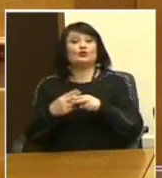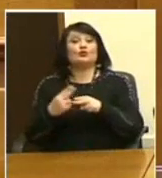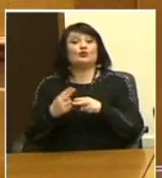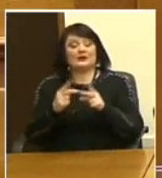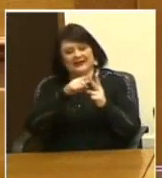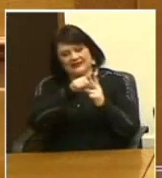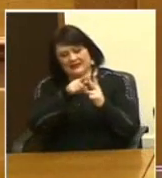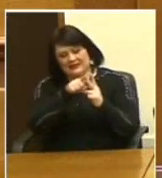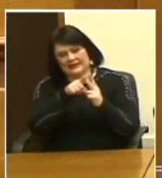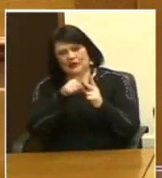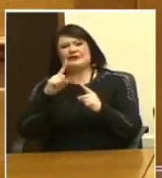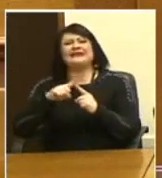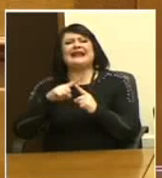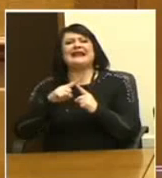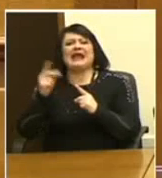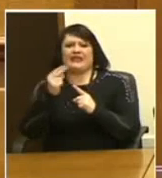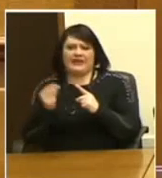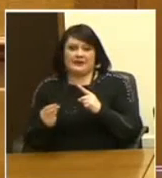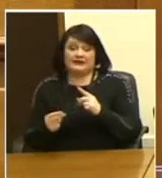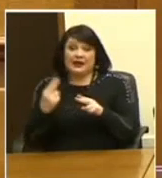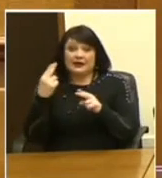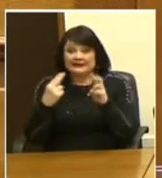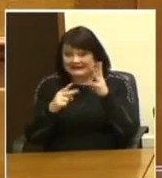είναι μάλλον τεχνικά ζητήματα, το ουσιαστικό θέλω να σας πω.